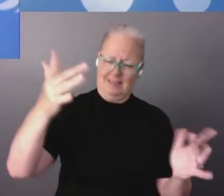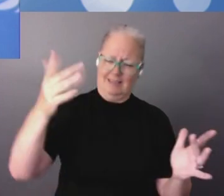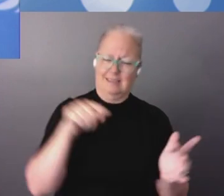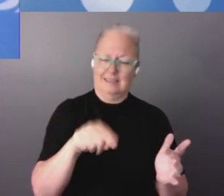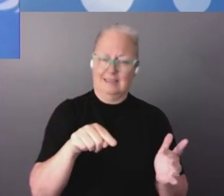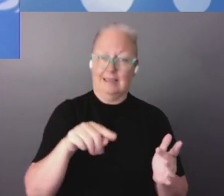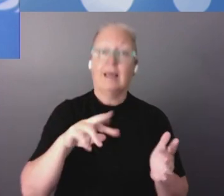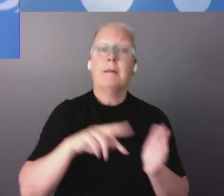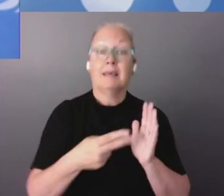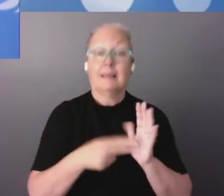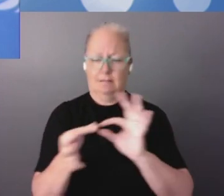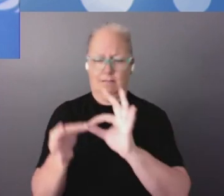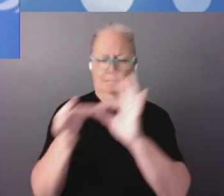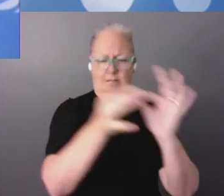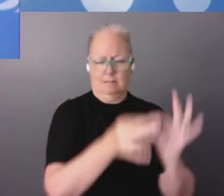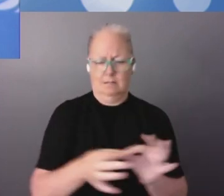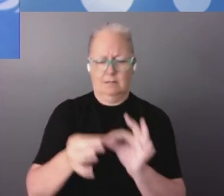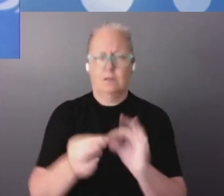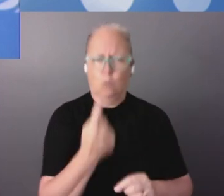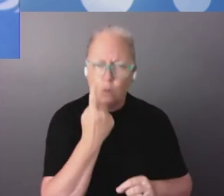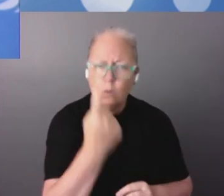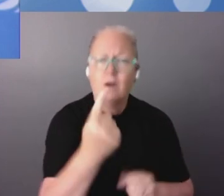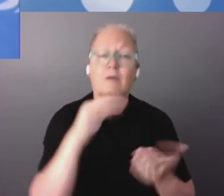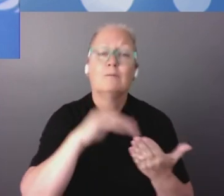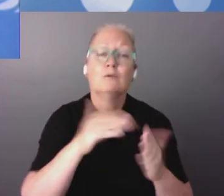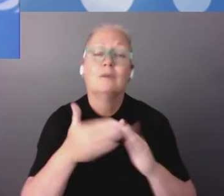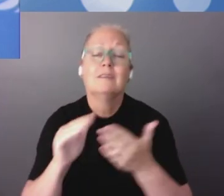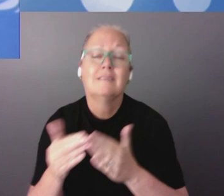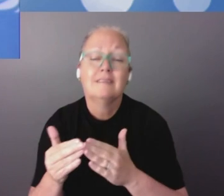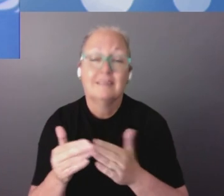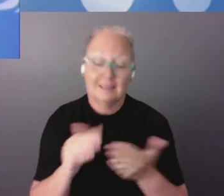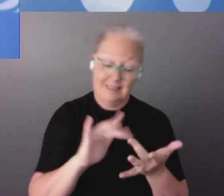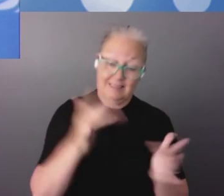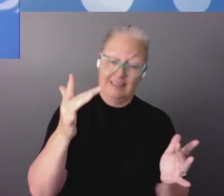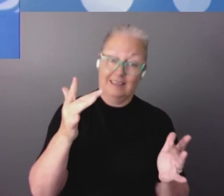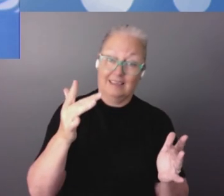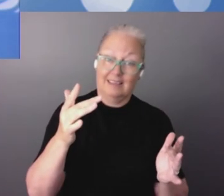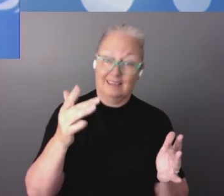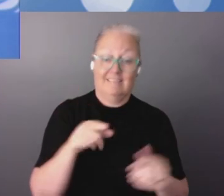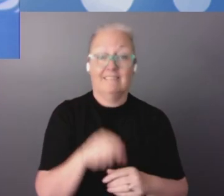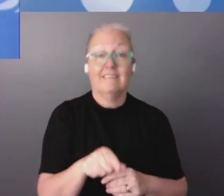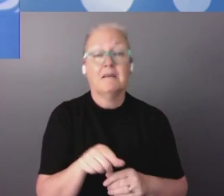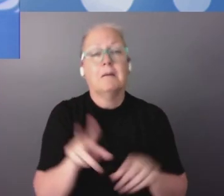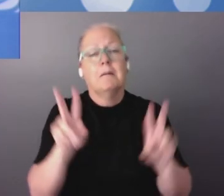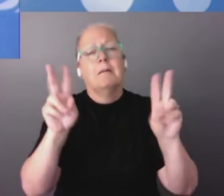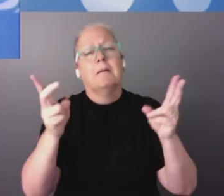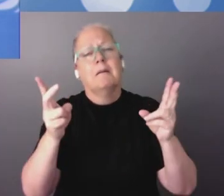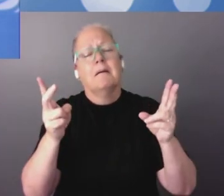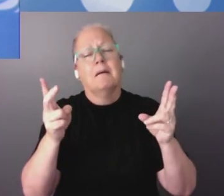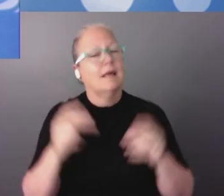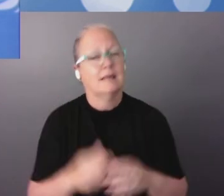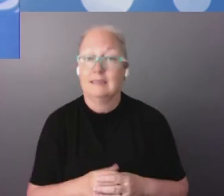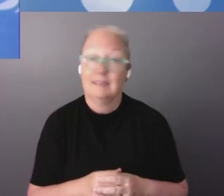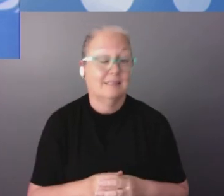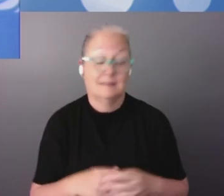Выпуск EGF этого года ставит перед нами очень серьезные вызовы. Мы хотим, чтобы